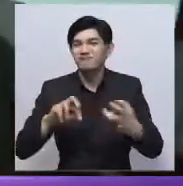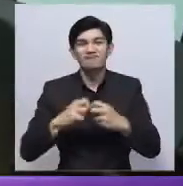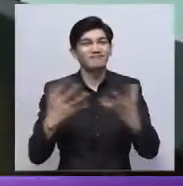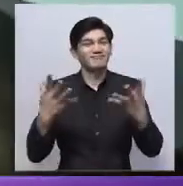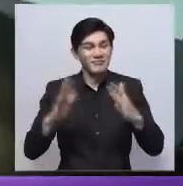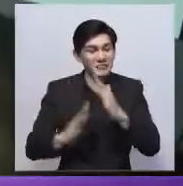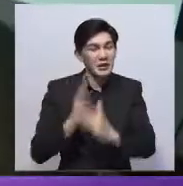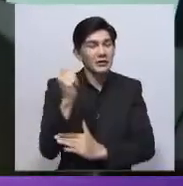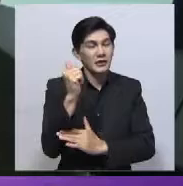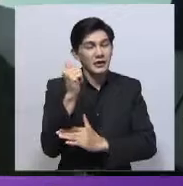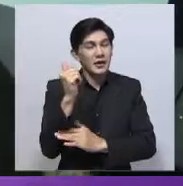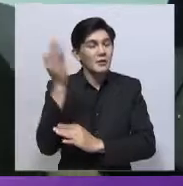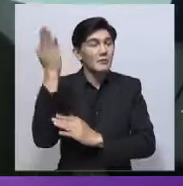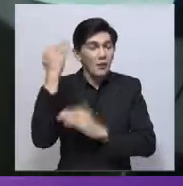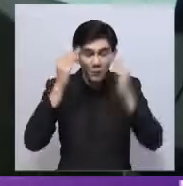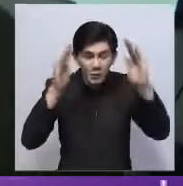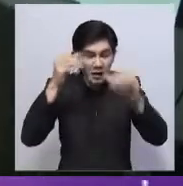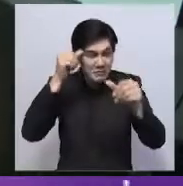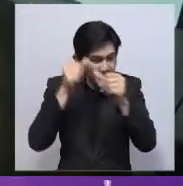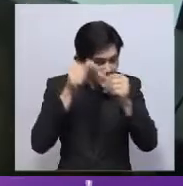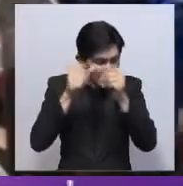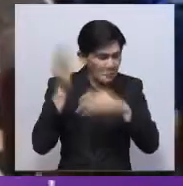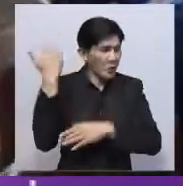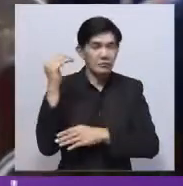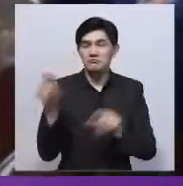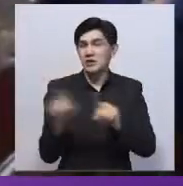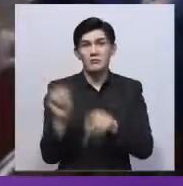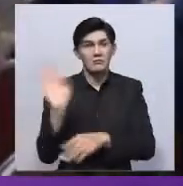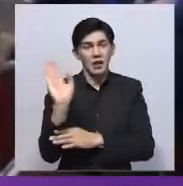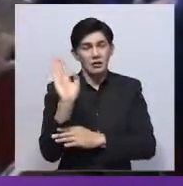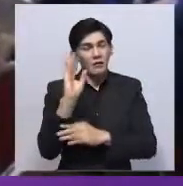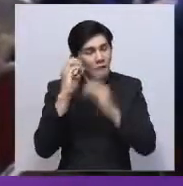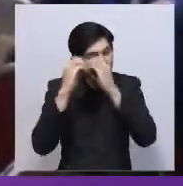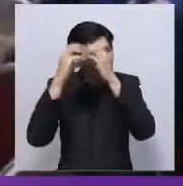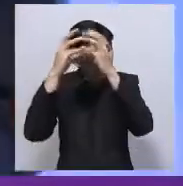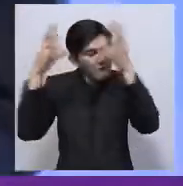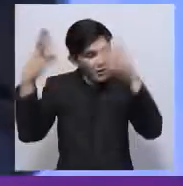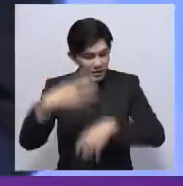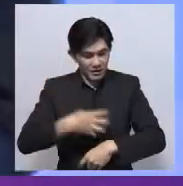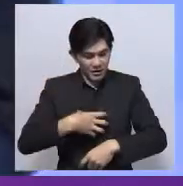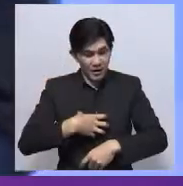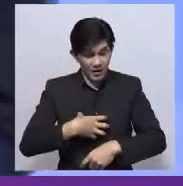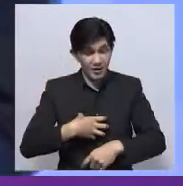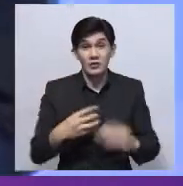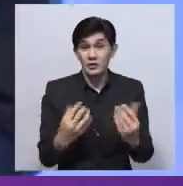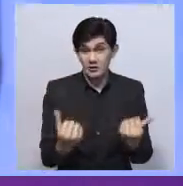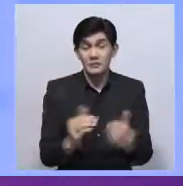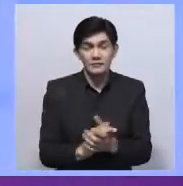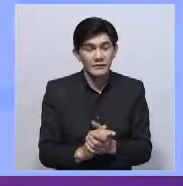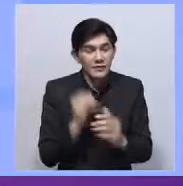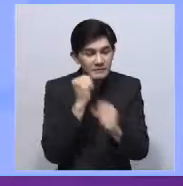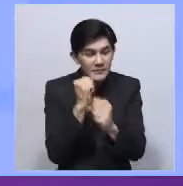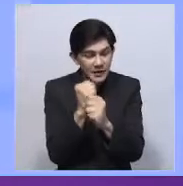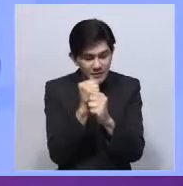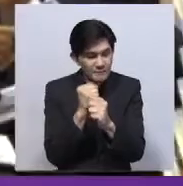ายบทเรียนสอนเราไม่เหมือนในวันวานความฝันที่ใจของเราต้องการต้องสร้